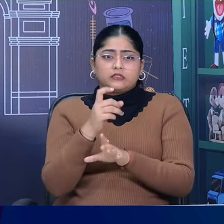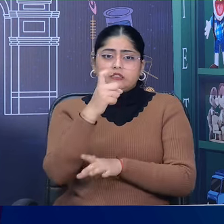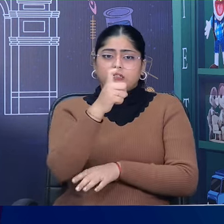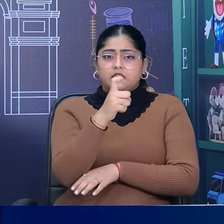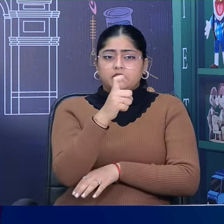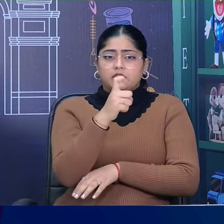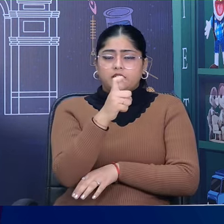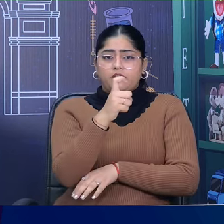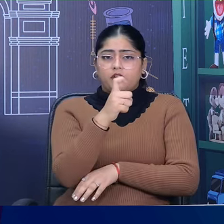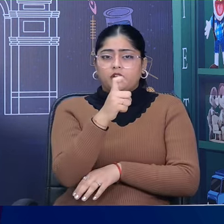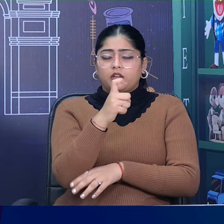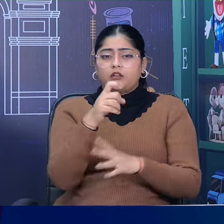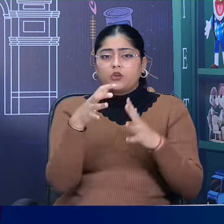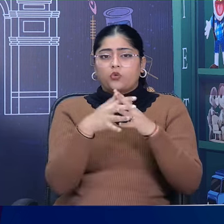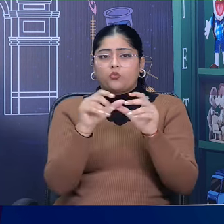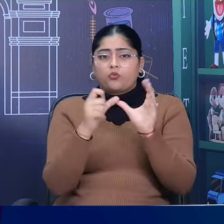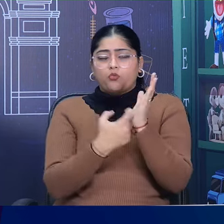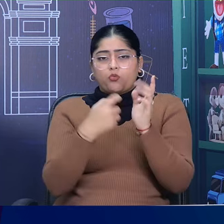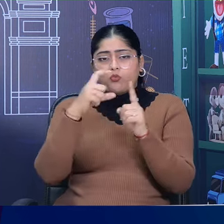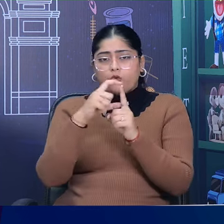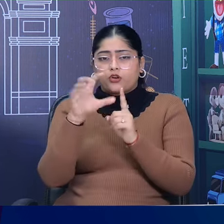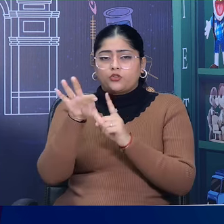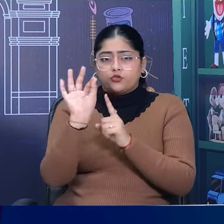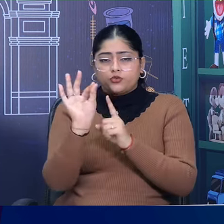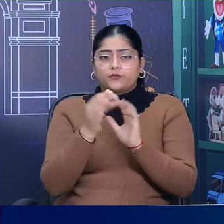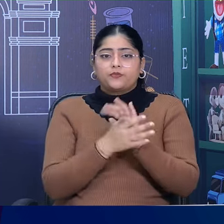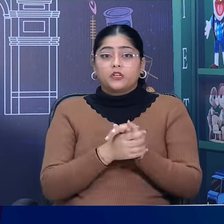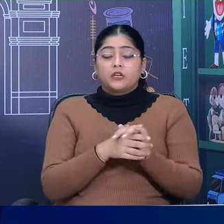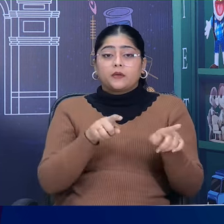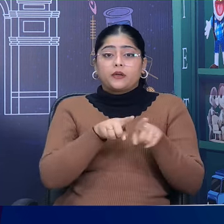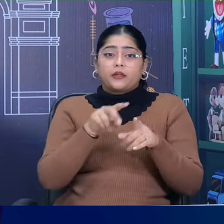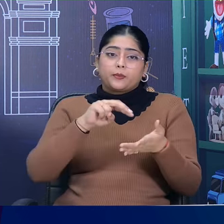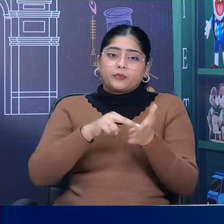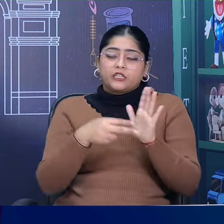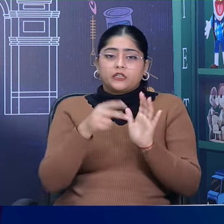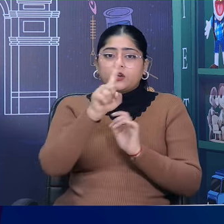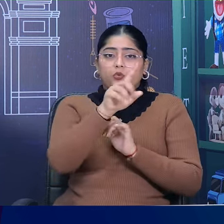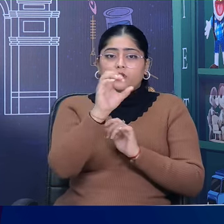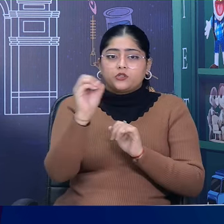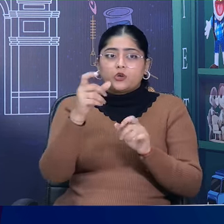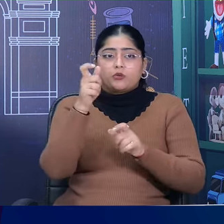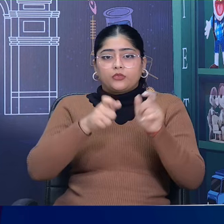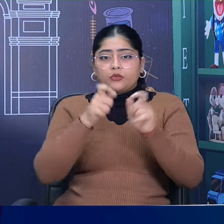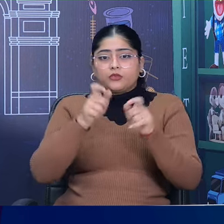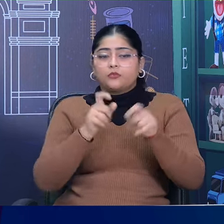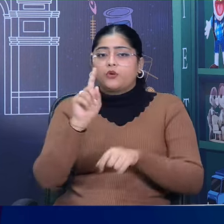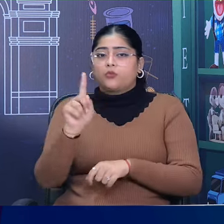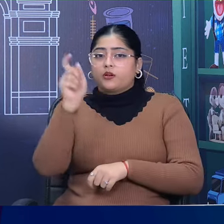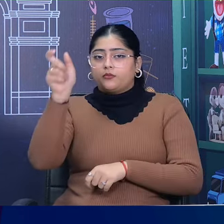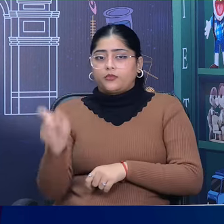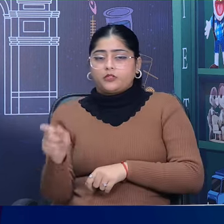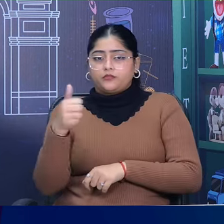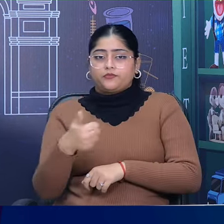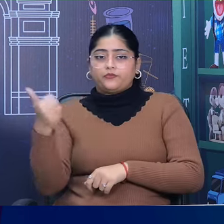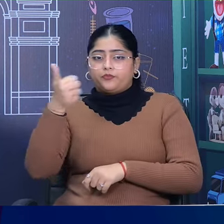लोगों पे एक यह संख्या जो होती है व थोड़ा कम ज्यादा रहती है क्योंकि वर्ड सिर्फ लोगों पर ही नहीं लोग और एरिया जो